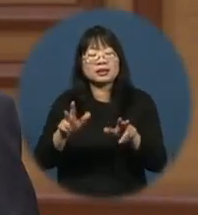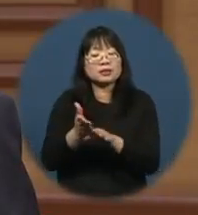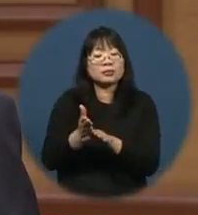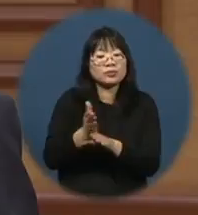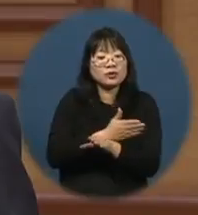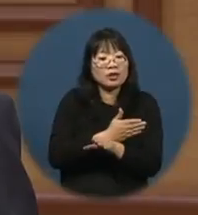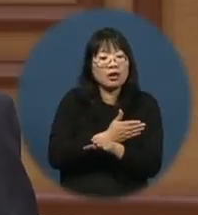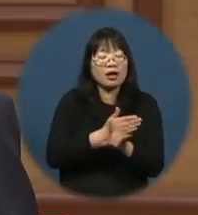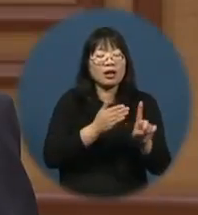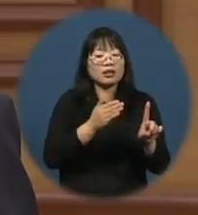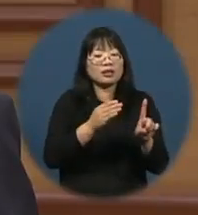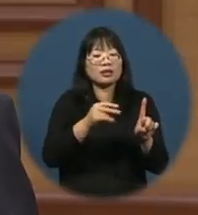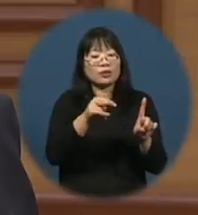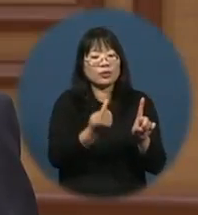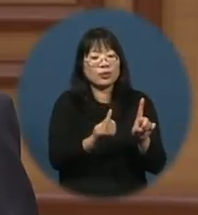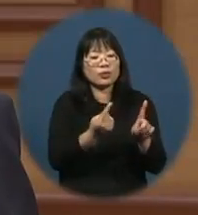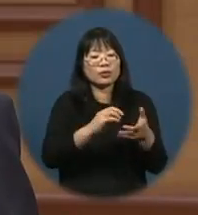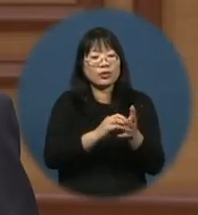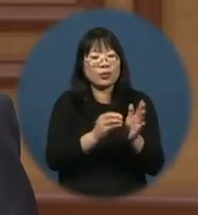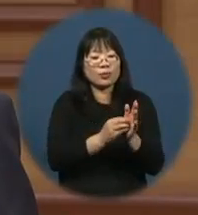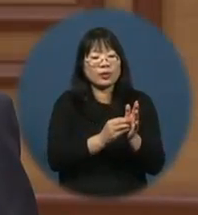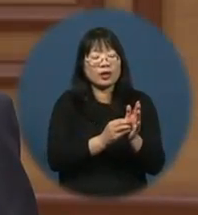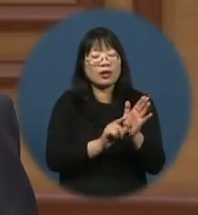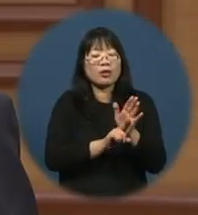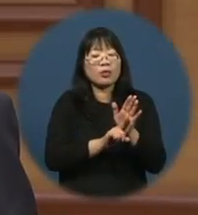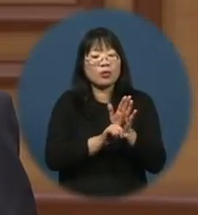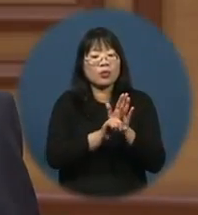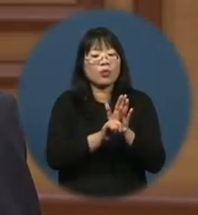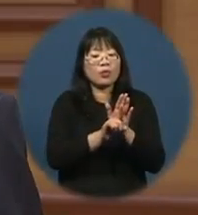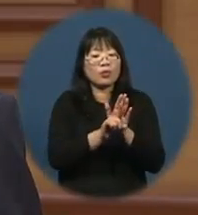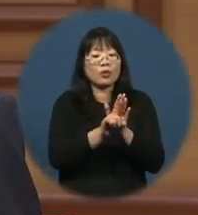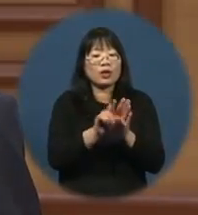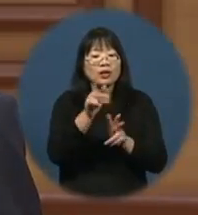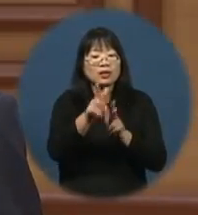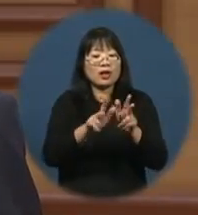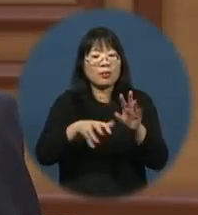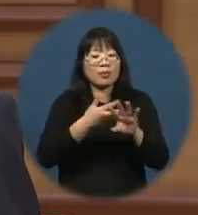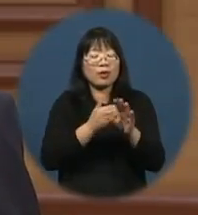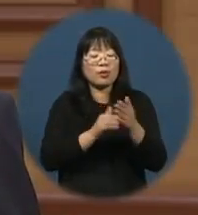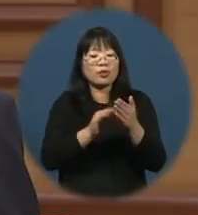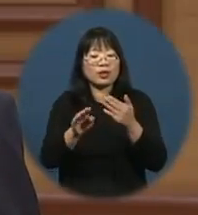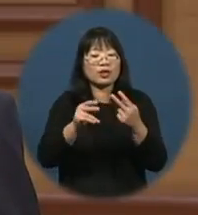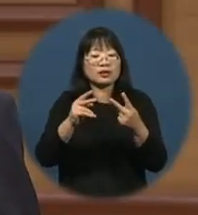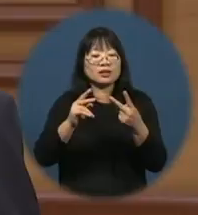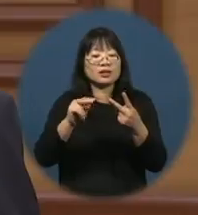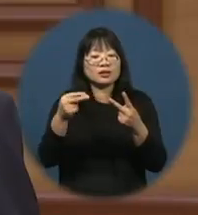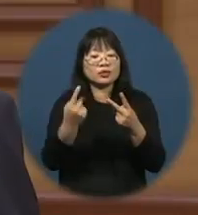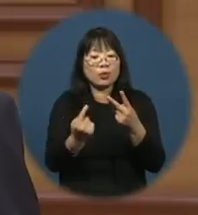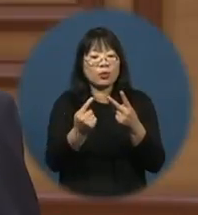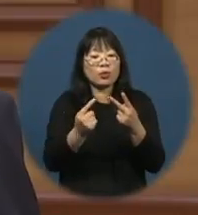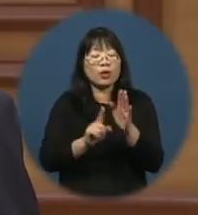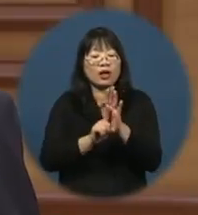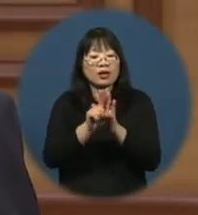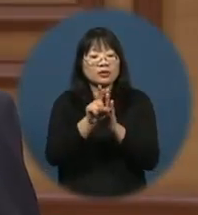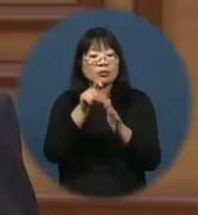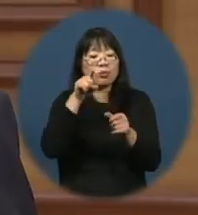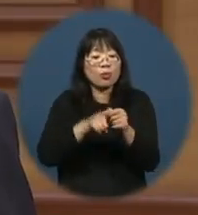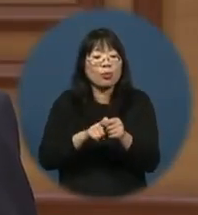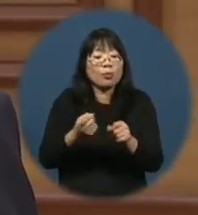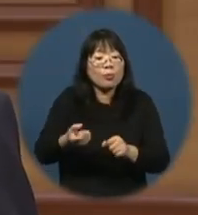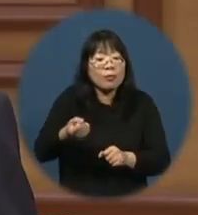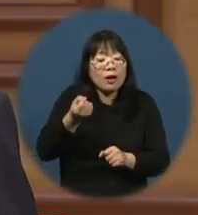지금부터 한 1도씨 정도의 온도 상승, 산업혁명 이후에 한 2도씨의 온도 상승을 목표로 했을